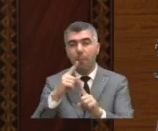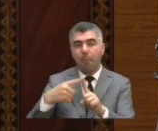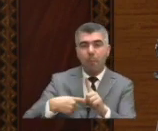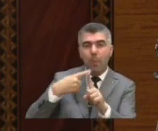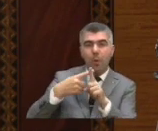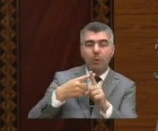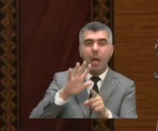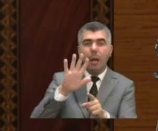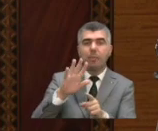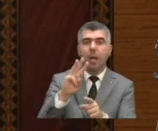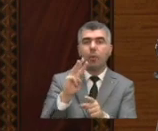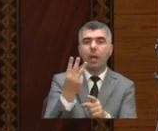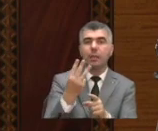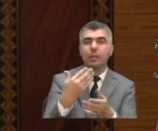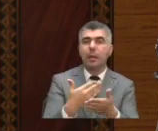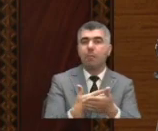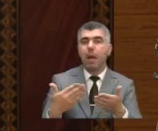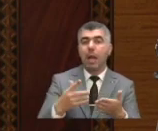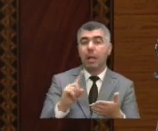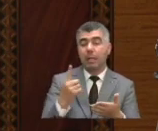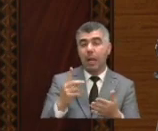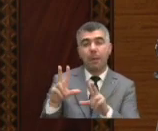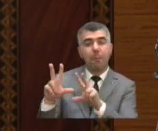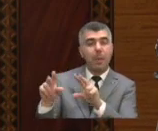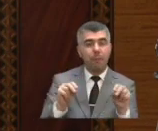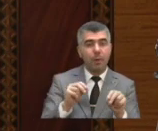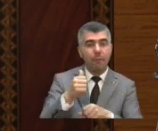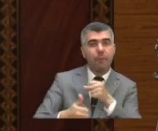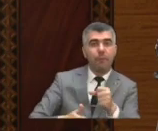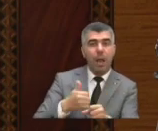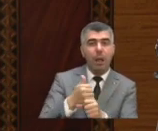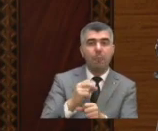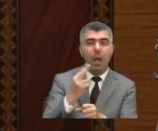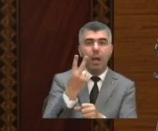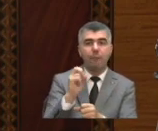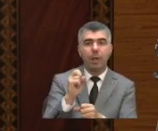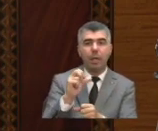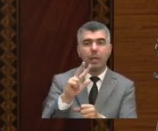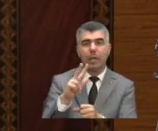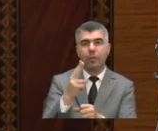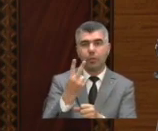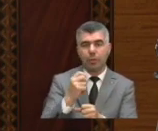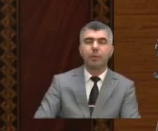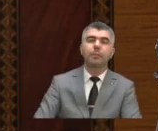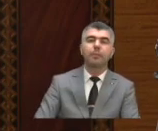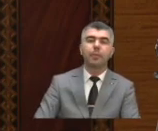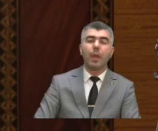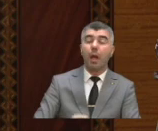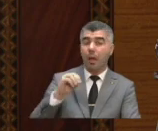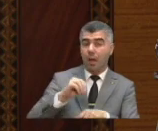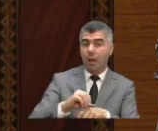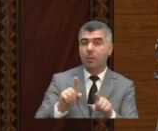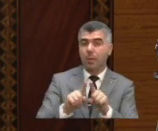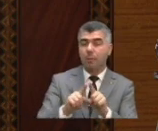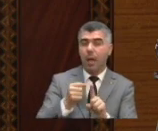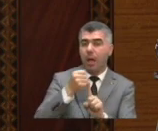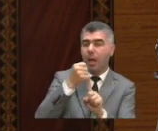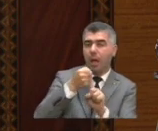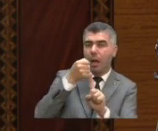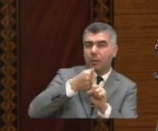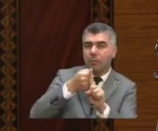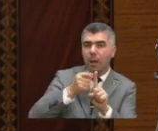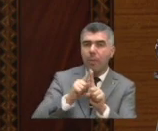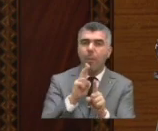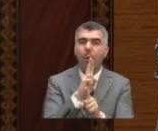35 مليار درهم مقارنه مع سنه 2023 وموازه مع ذلك ستعمل الحكومه على تفعيل